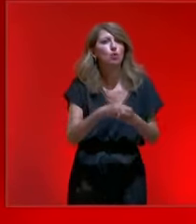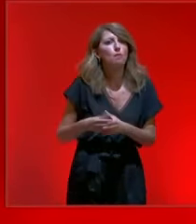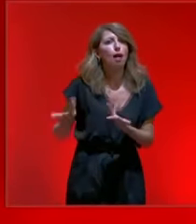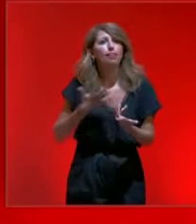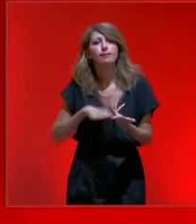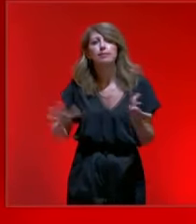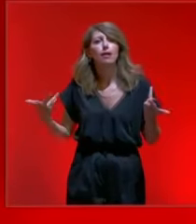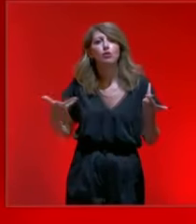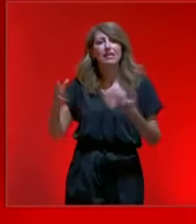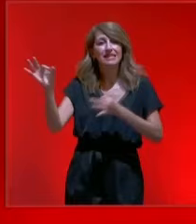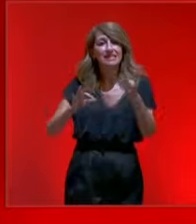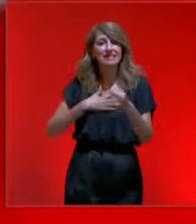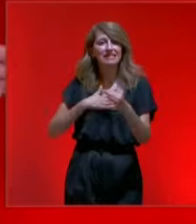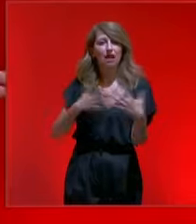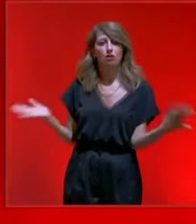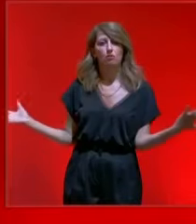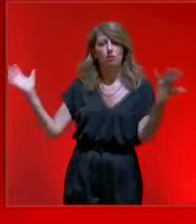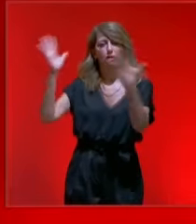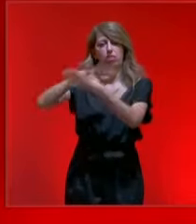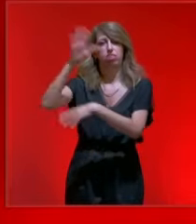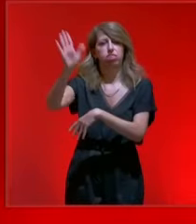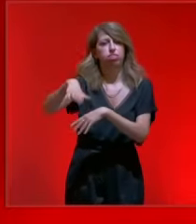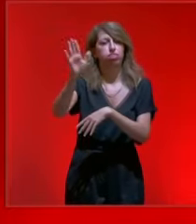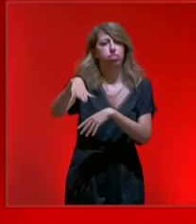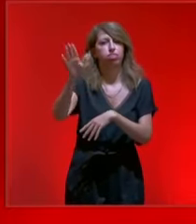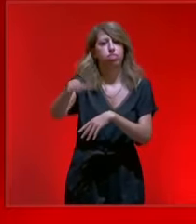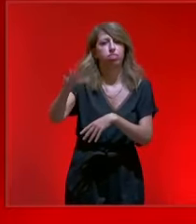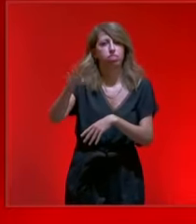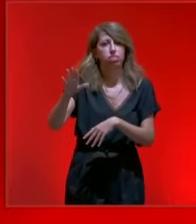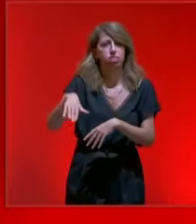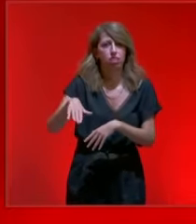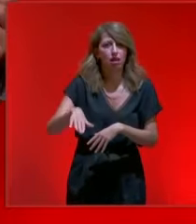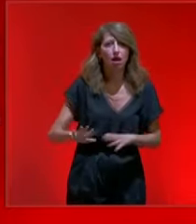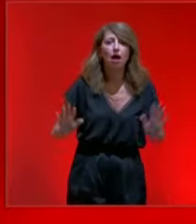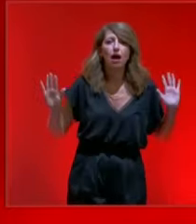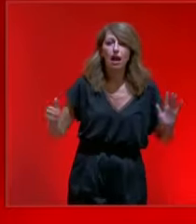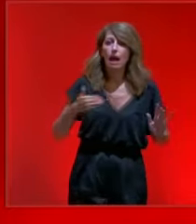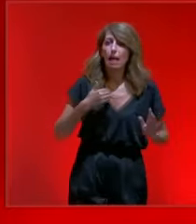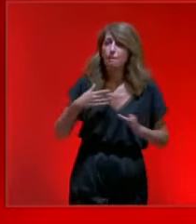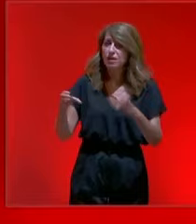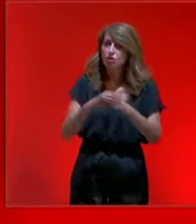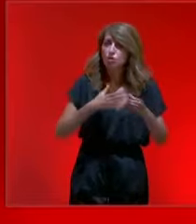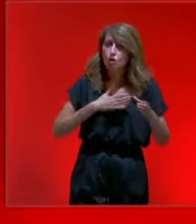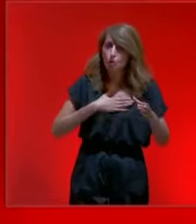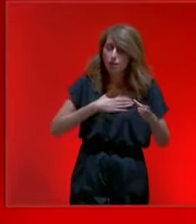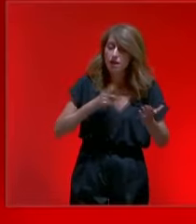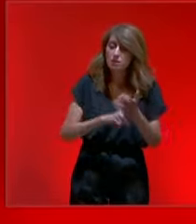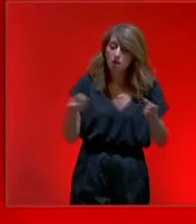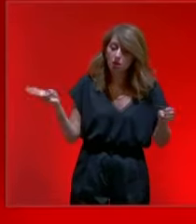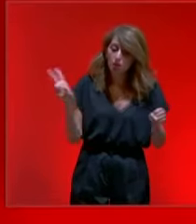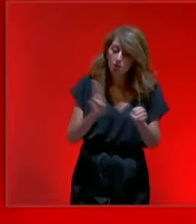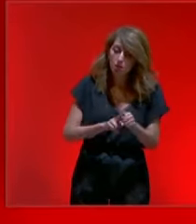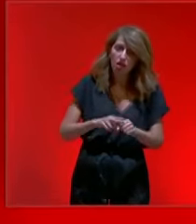Και η προγραμματική μας απονεύρωση μπορεί να πάρει σάρκα και οστά, αν υπονοήσουμε έστω